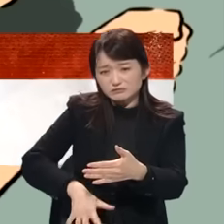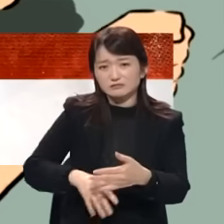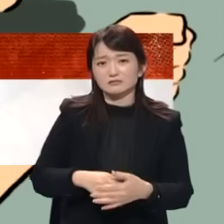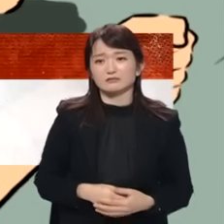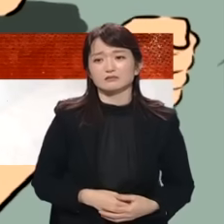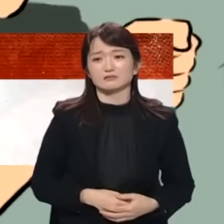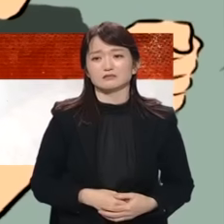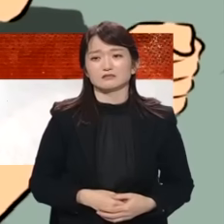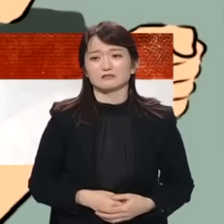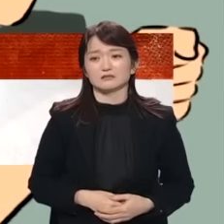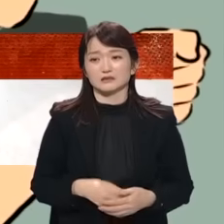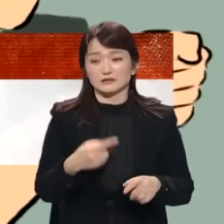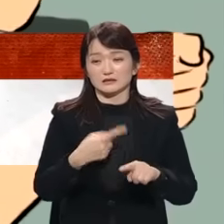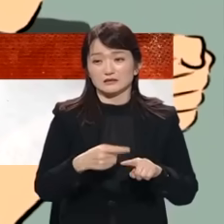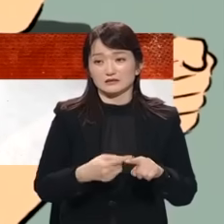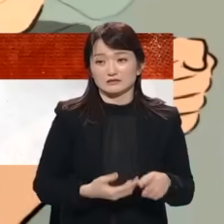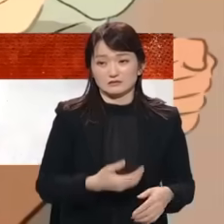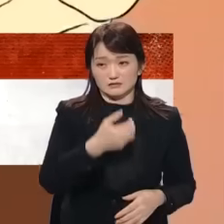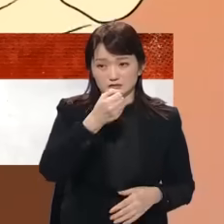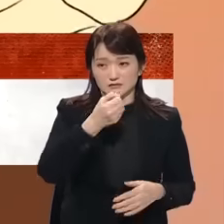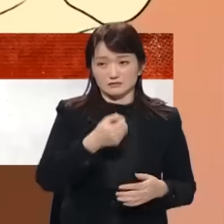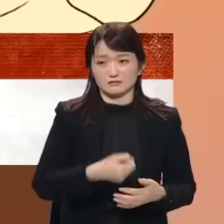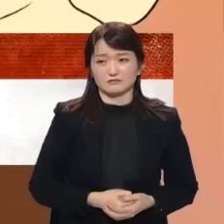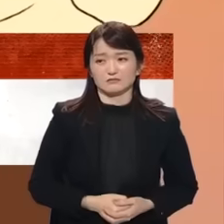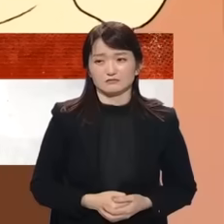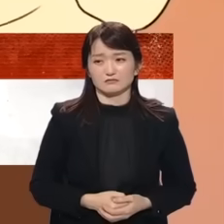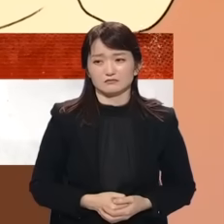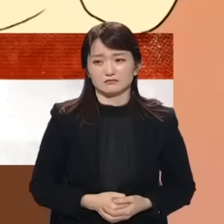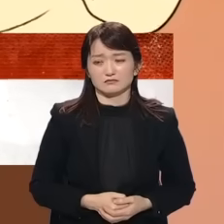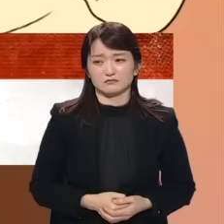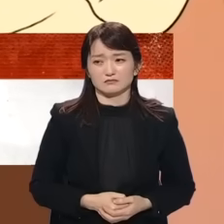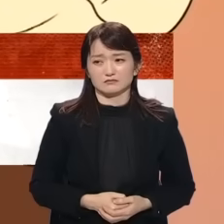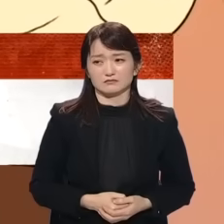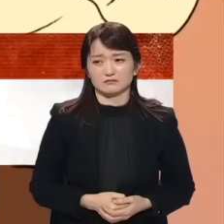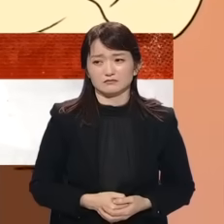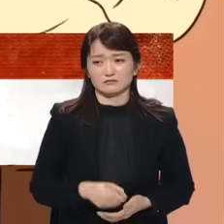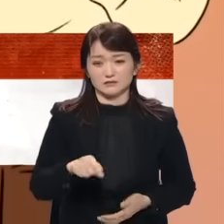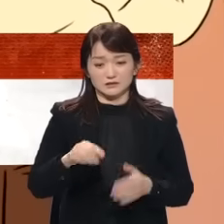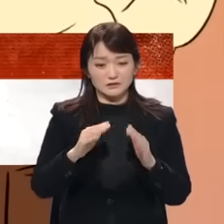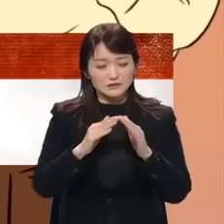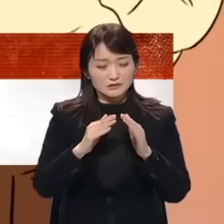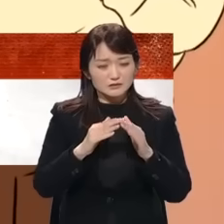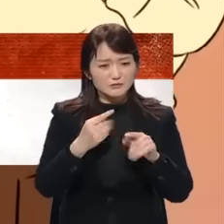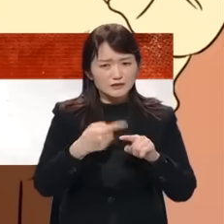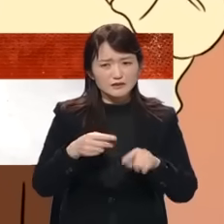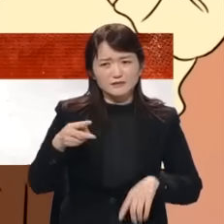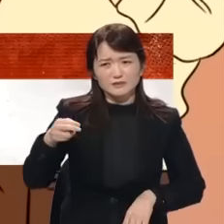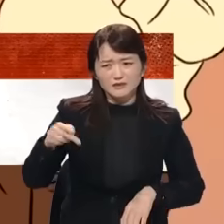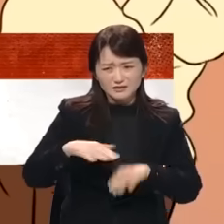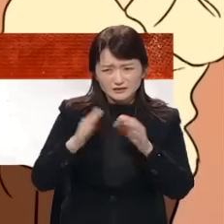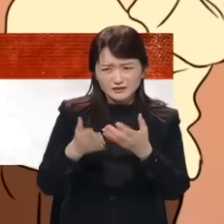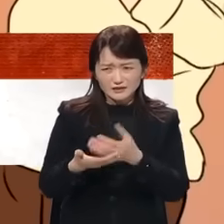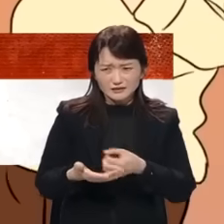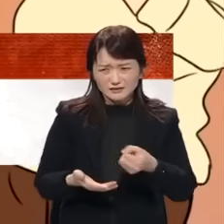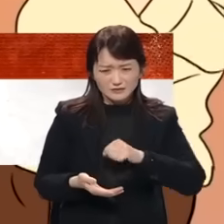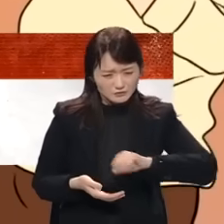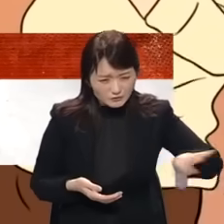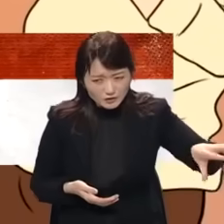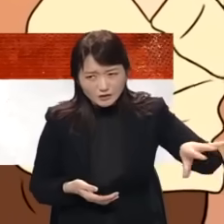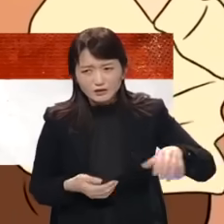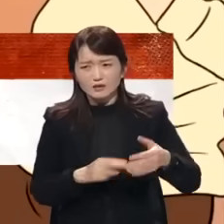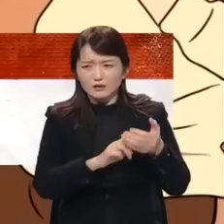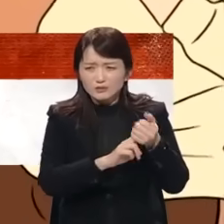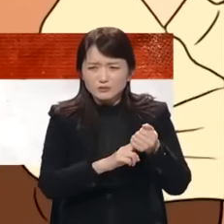뭐 뭐 칼을래 들고 그 한 번씩 그러고 나면 그 집에는 하이고 가위 그제가 갖다 버리고 막 숨겨